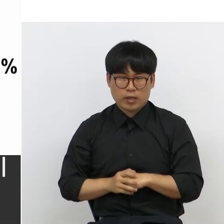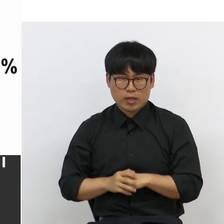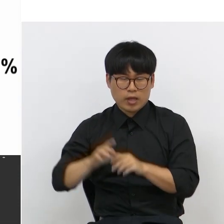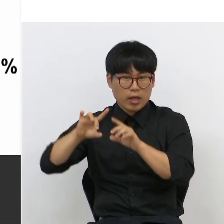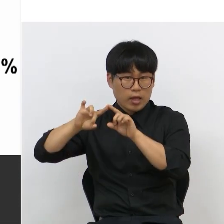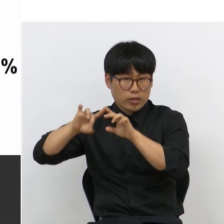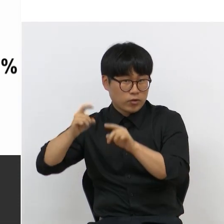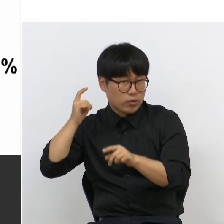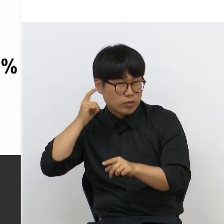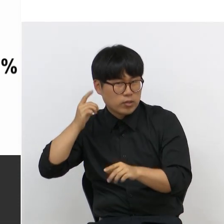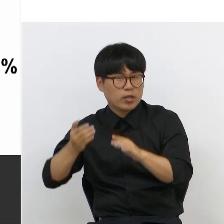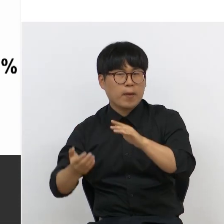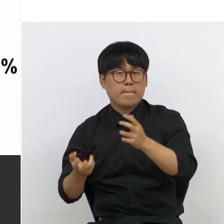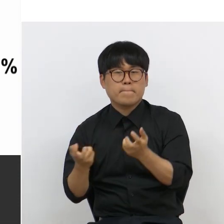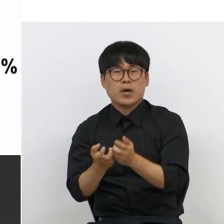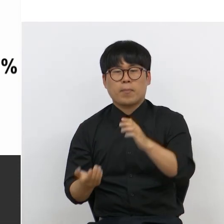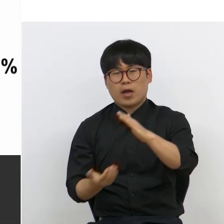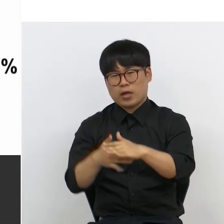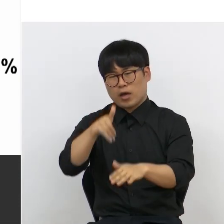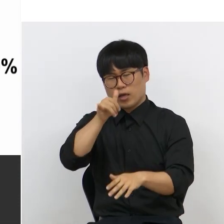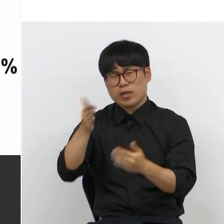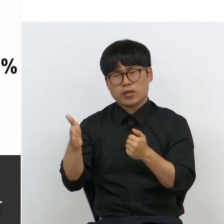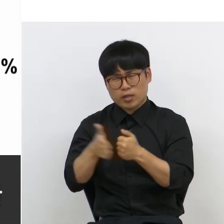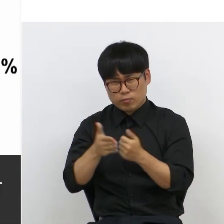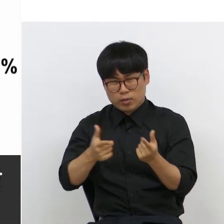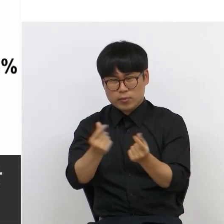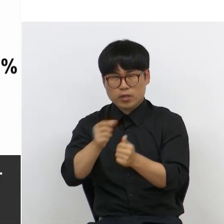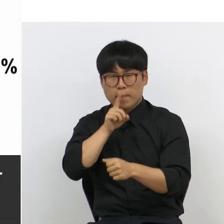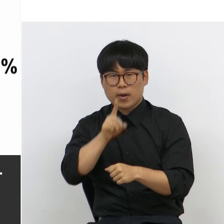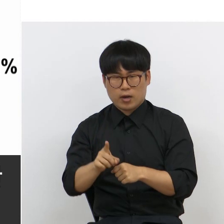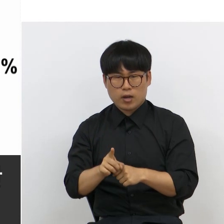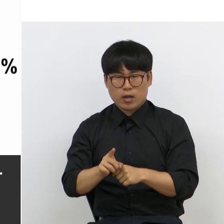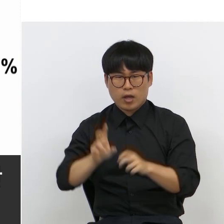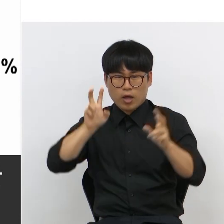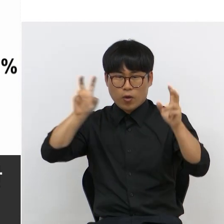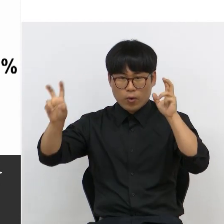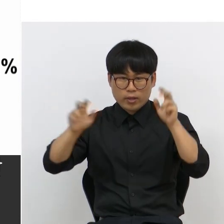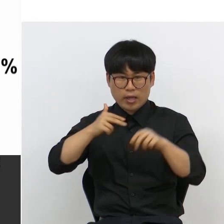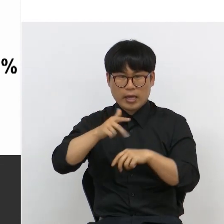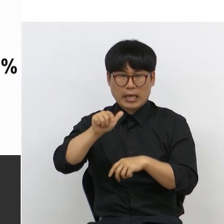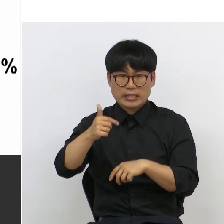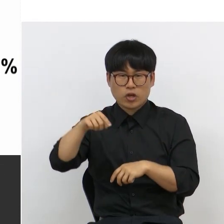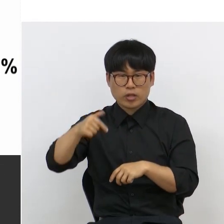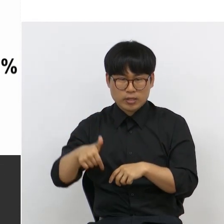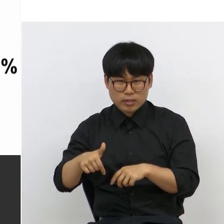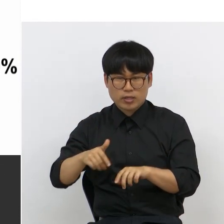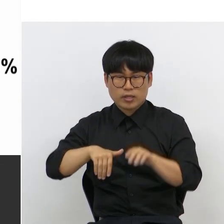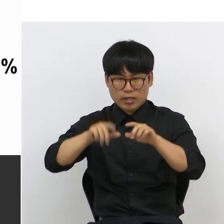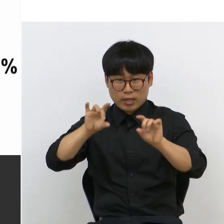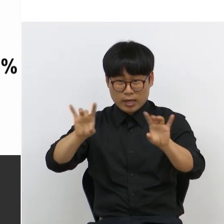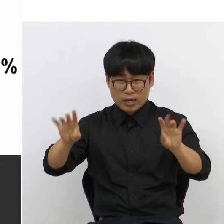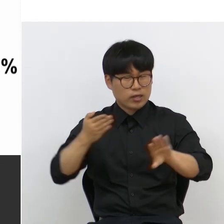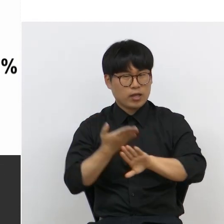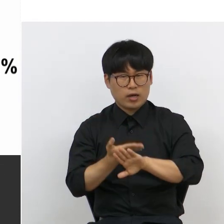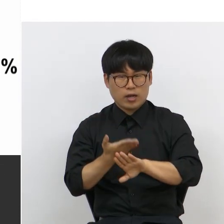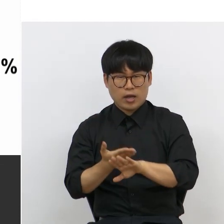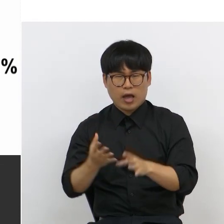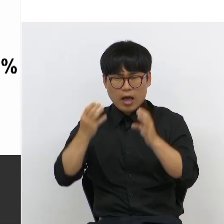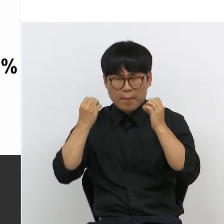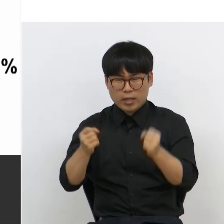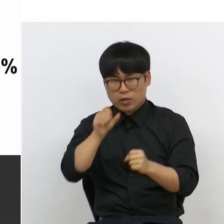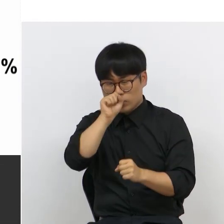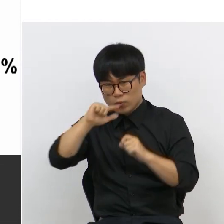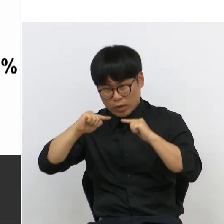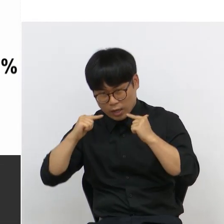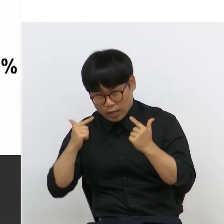소리를 듣는 방법은 한계가 있기 때문에 회사마다 전극의 개수가 조금씩 다릅니다. 전극이 많다고 무조건 좋은 건 아니고요. 그렇지만